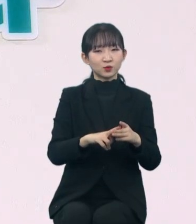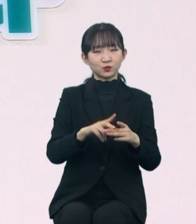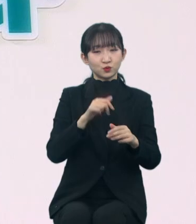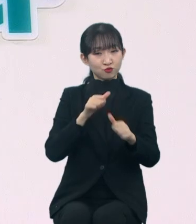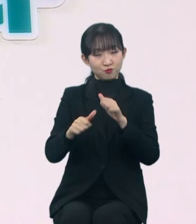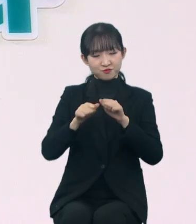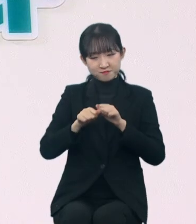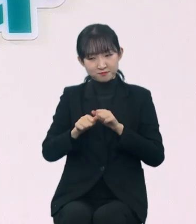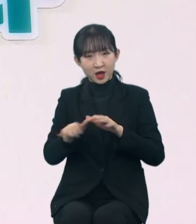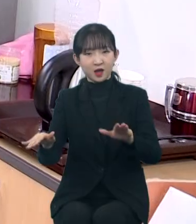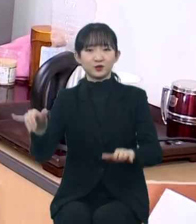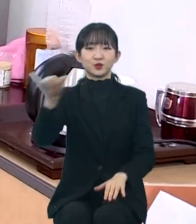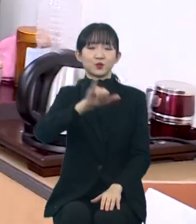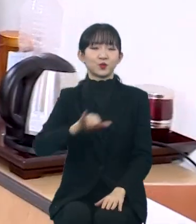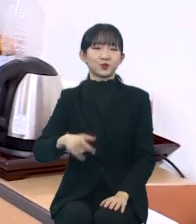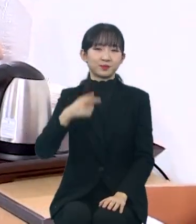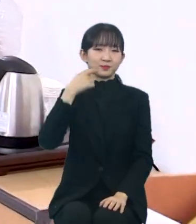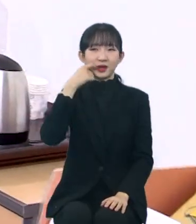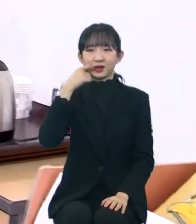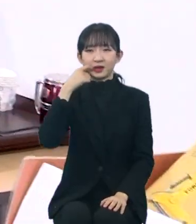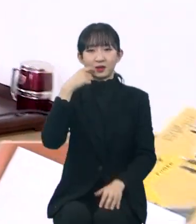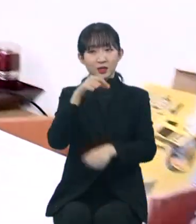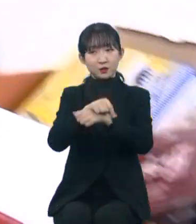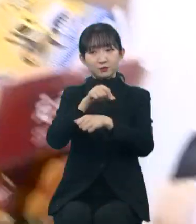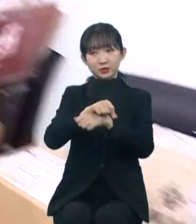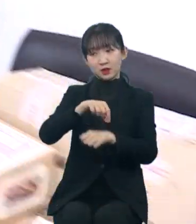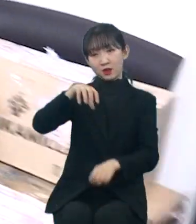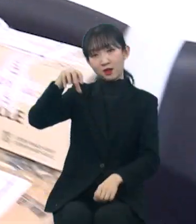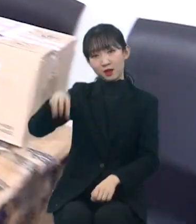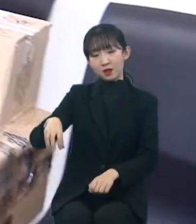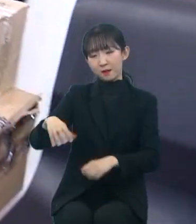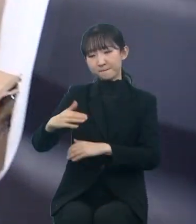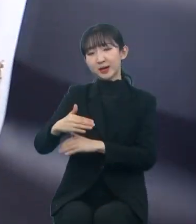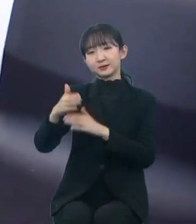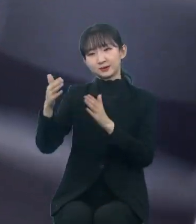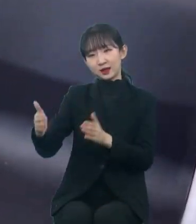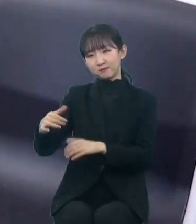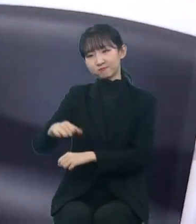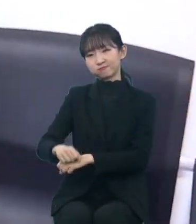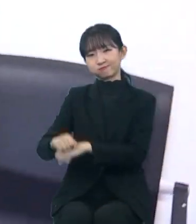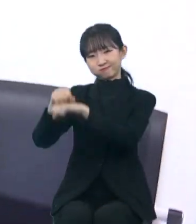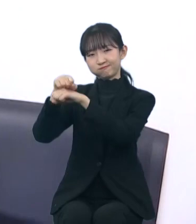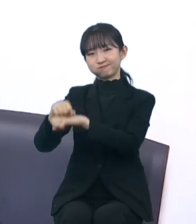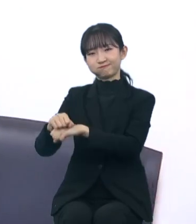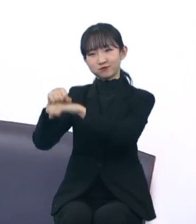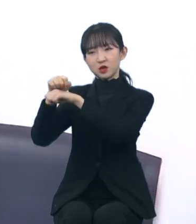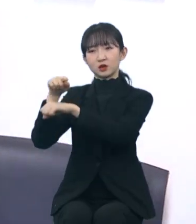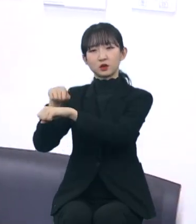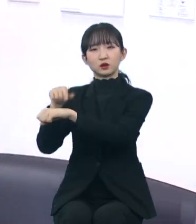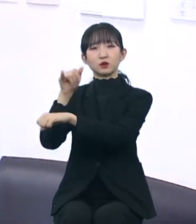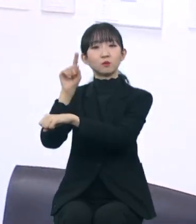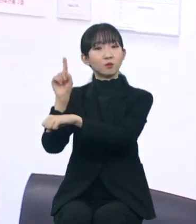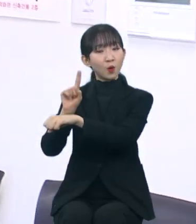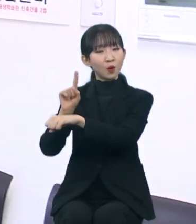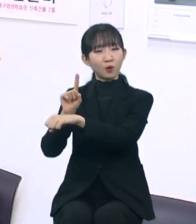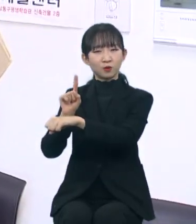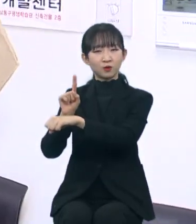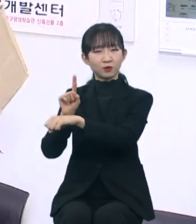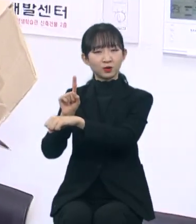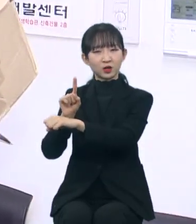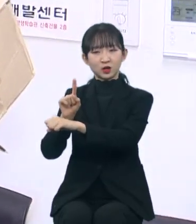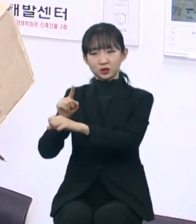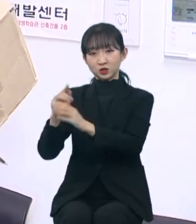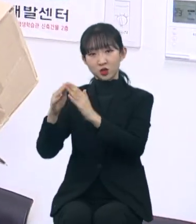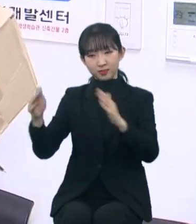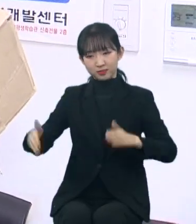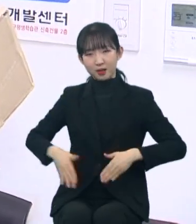끌고 있습니다. 사무실 한켠에 이렇게 박스가 잔뜩 쌓여 있습니다. 이 물건 같은 경우는